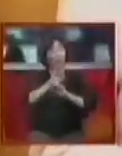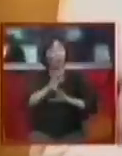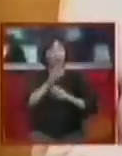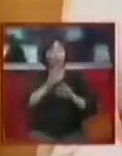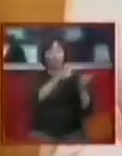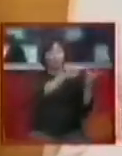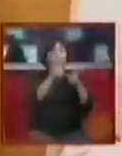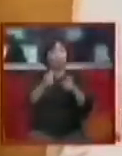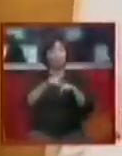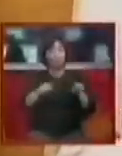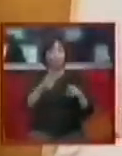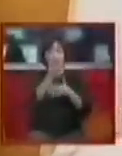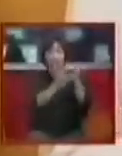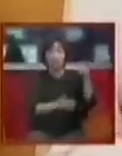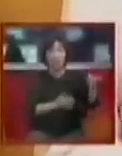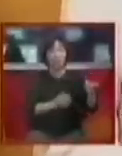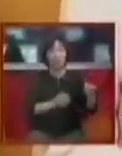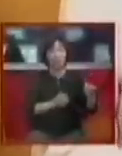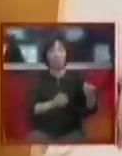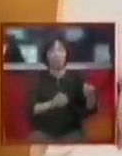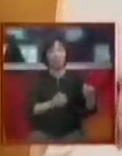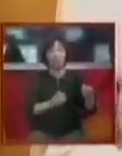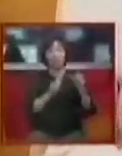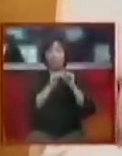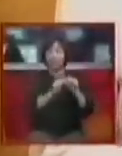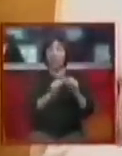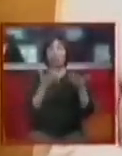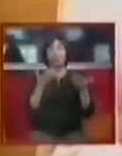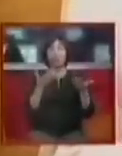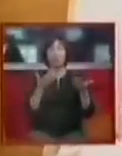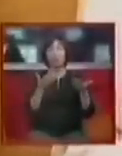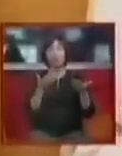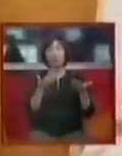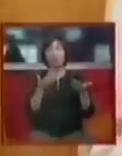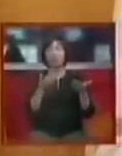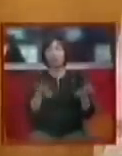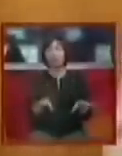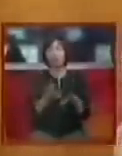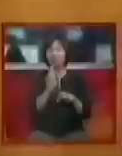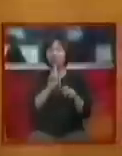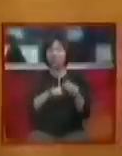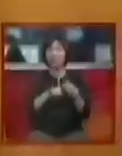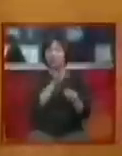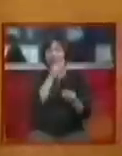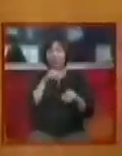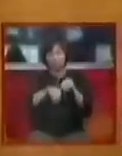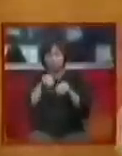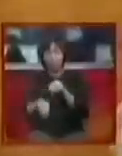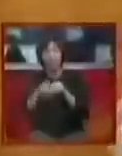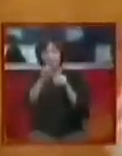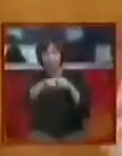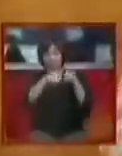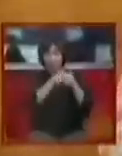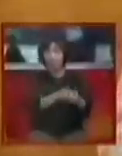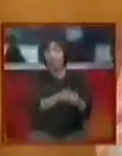mayroon pa rin pong ayaw paawat sa pagtatanim ng mga balakid. Ang tugon ko sa kanila, susunod tayo